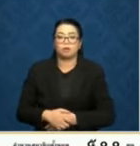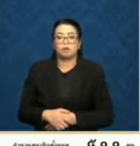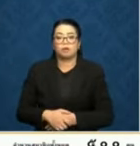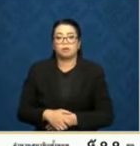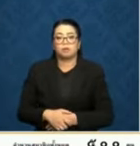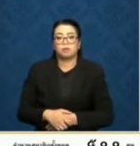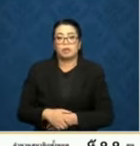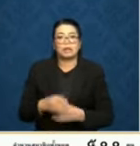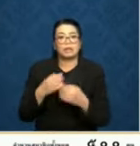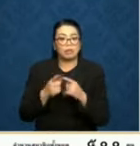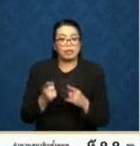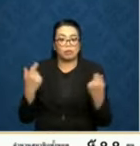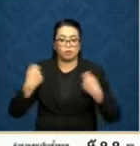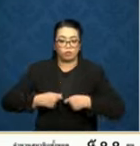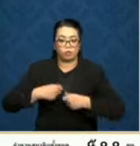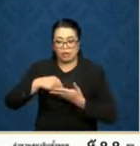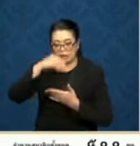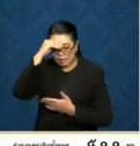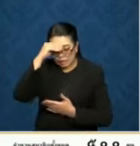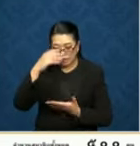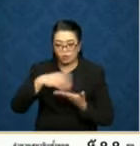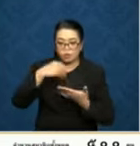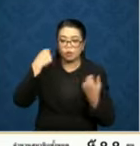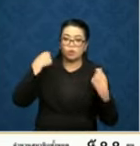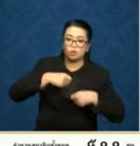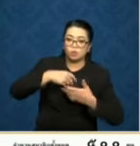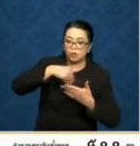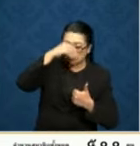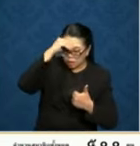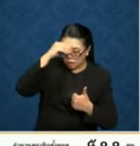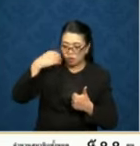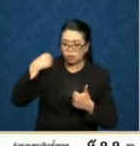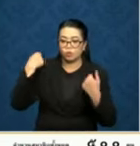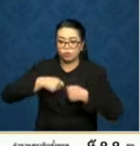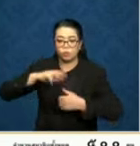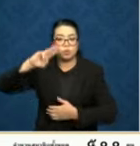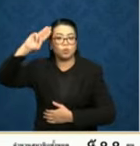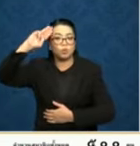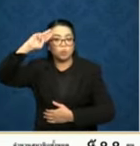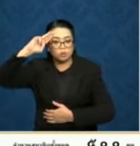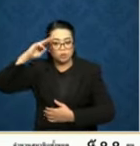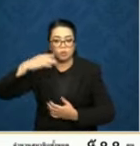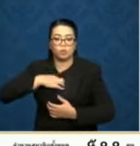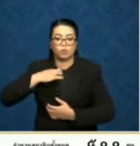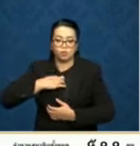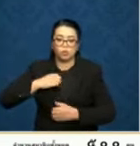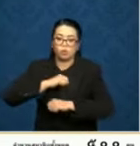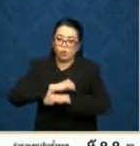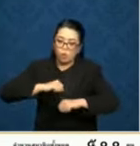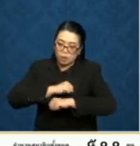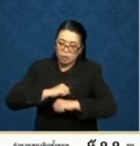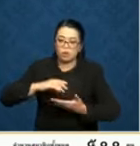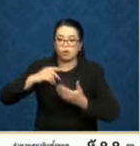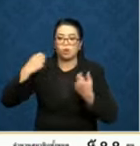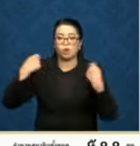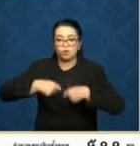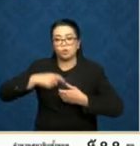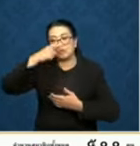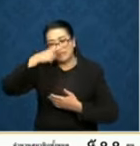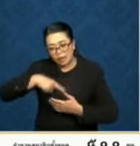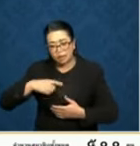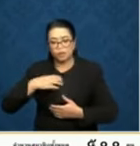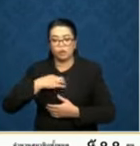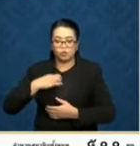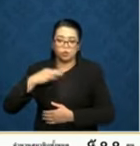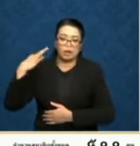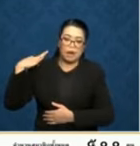ครันอกจากนั้น สายชุไปเรีนนี้ไมได้แ่ชุนัเรีนนะครับต้องมชุดลกเสือ ชุดพระระะชุดประจํ RAW เรีน ithong ท่นชุดไทยอาศาเต็